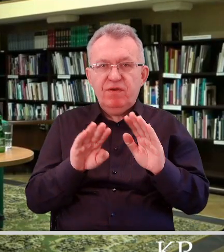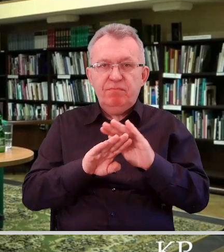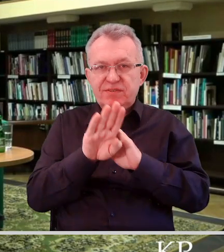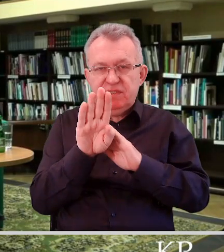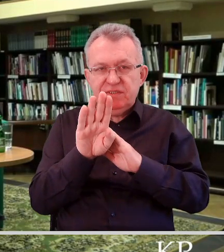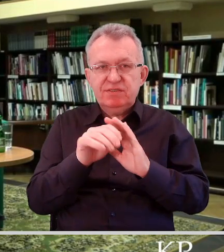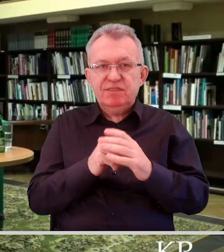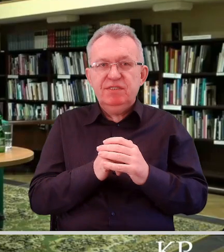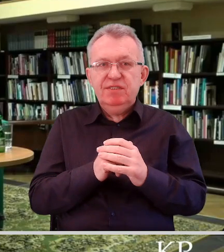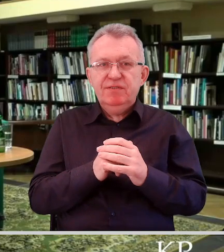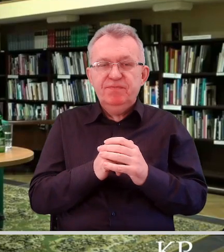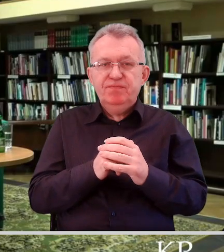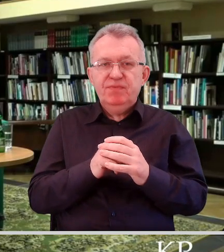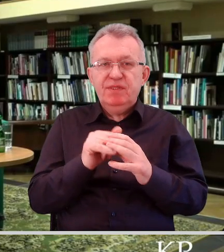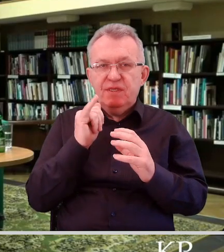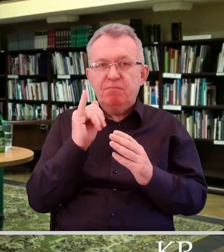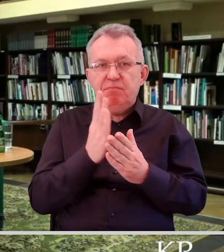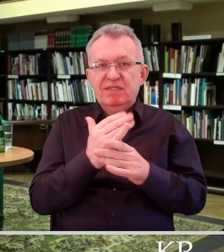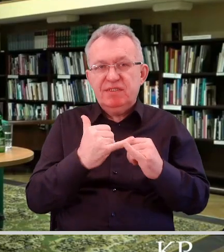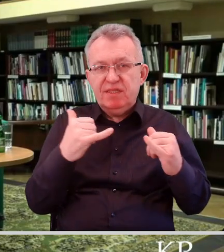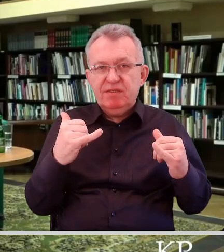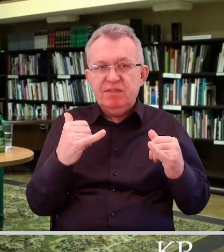warsztatowo-prezentacyjne i między innymi